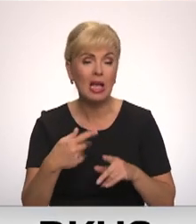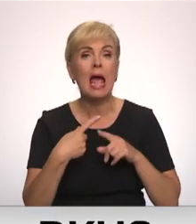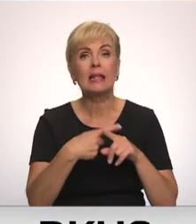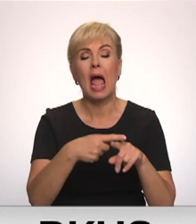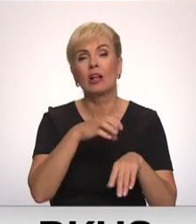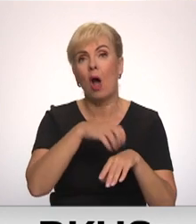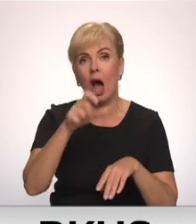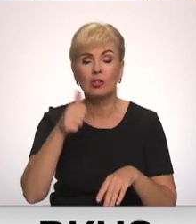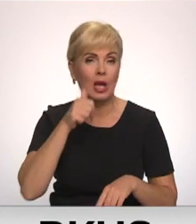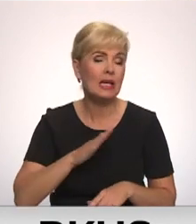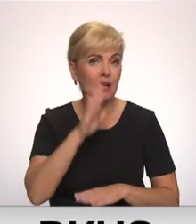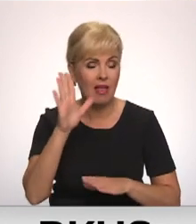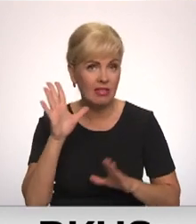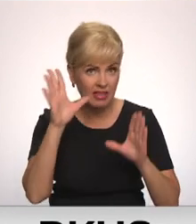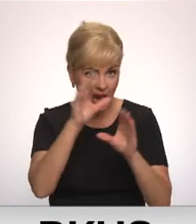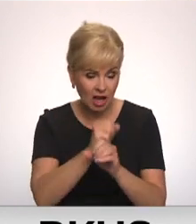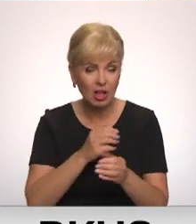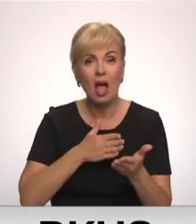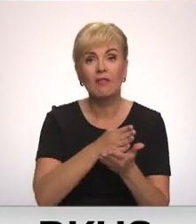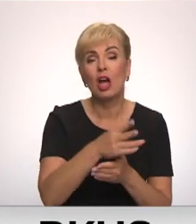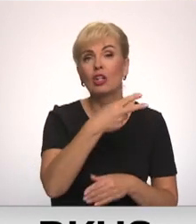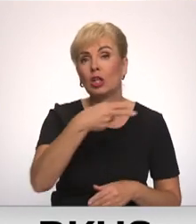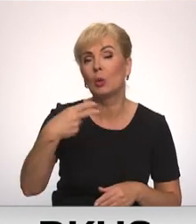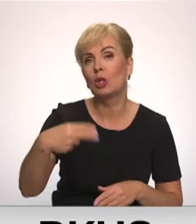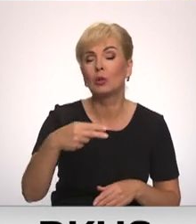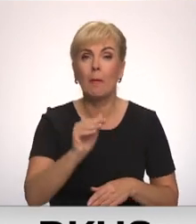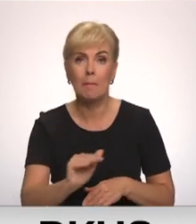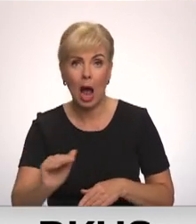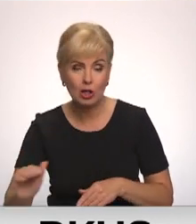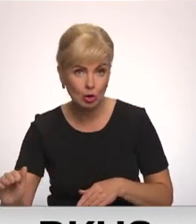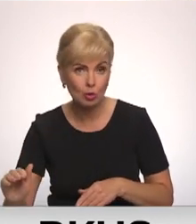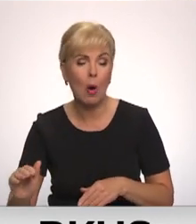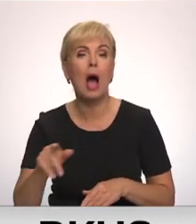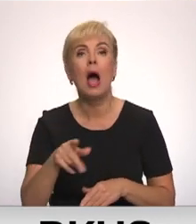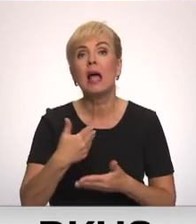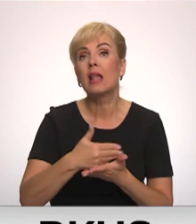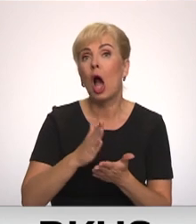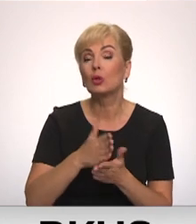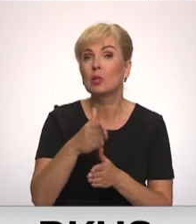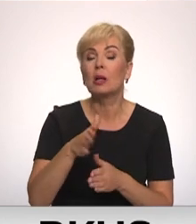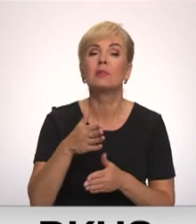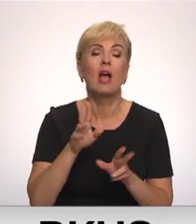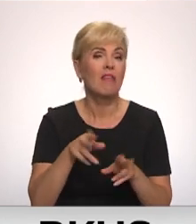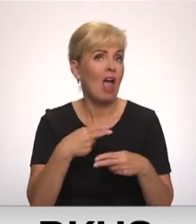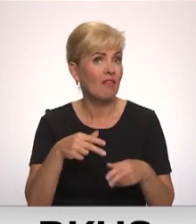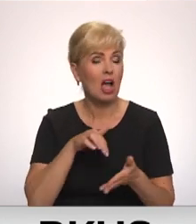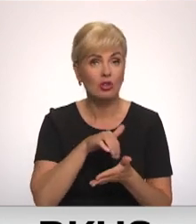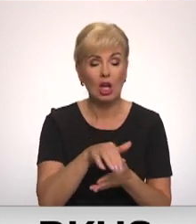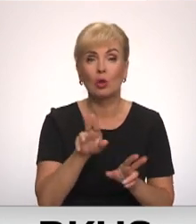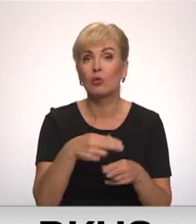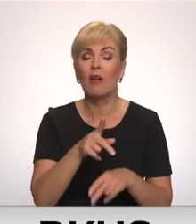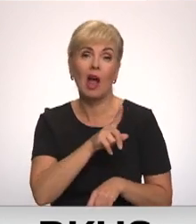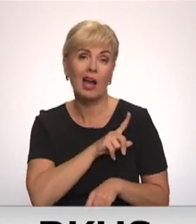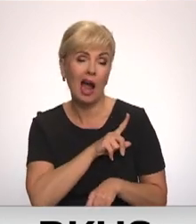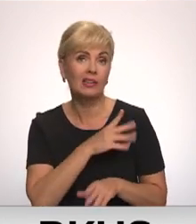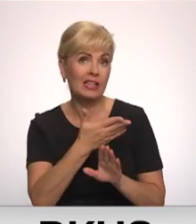mediķiem ikdiennakti vēršas ap 220 mazo pacientu. Liela daļa no viņiem uz slimnīcu varētu nedoties un negaidīt garajās